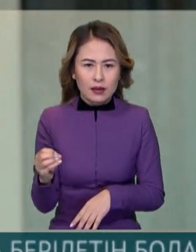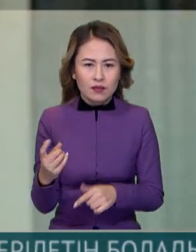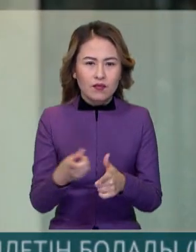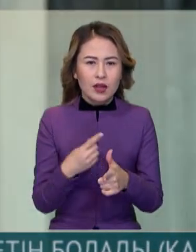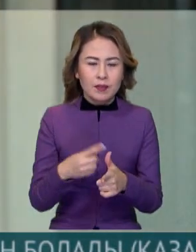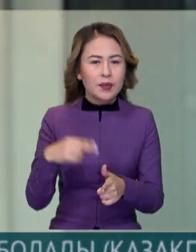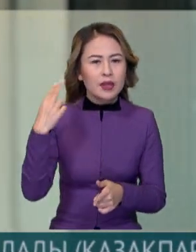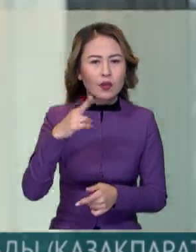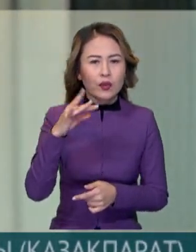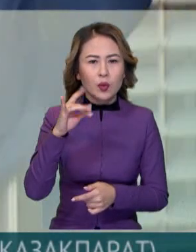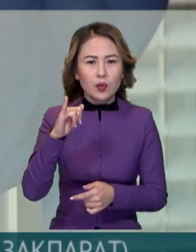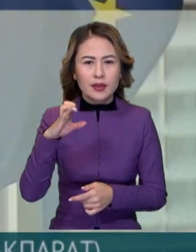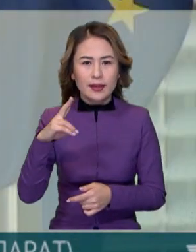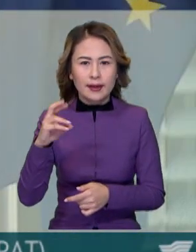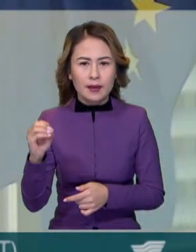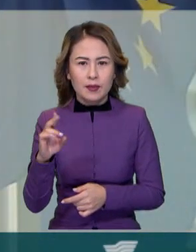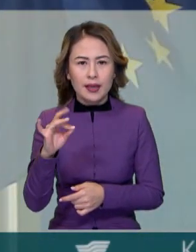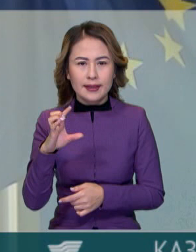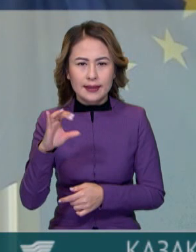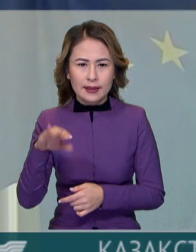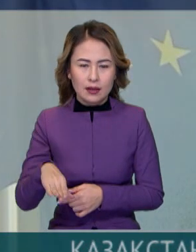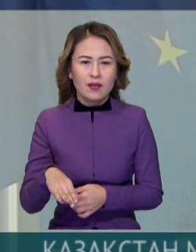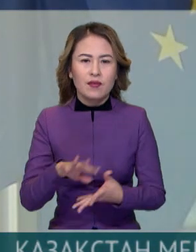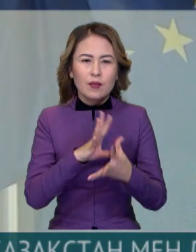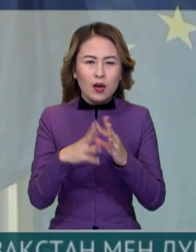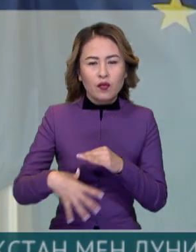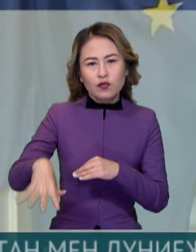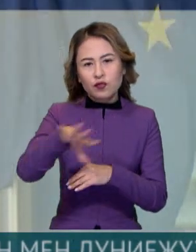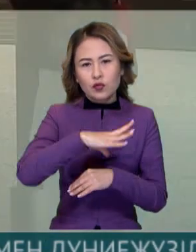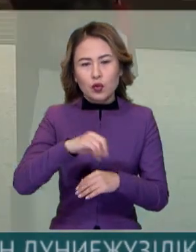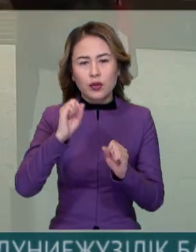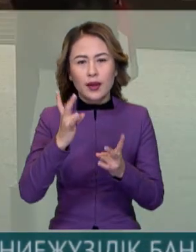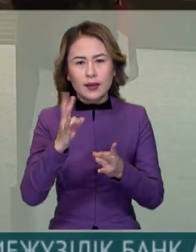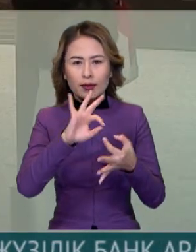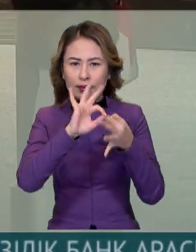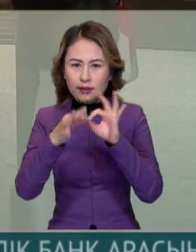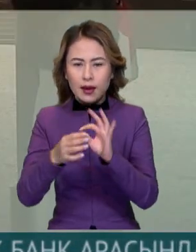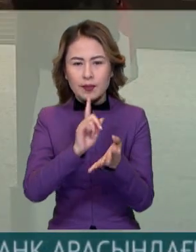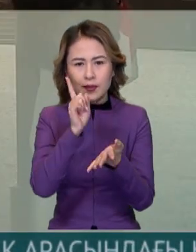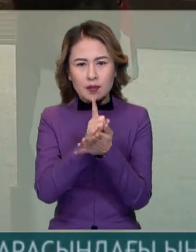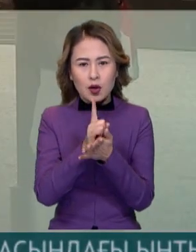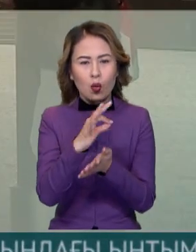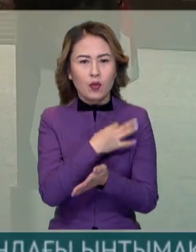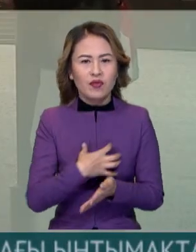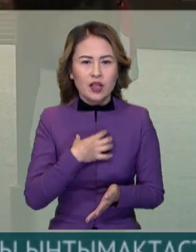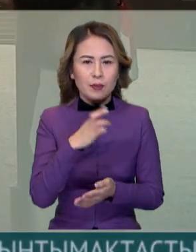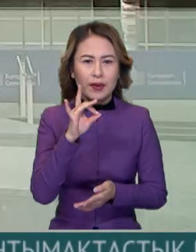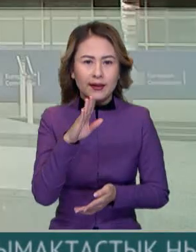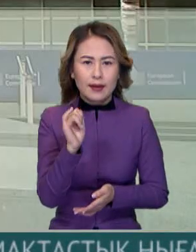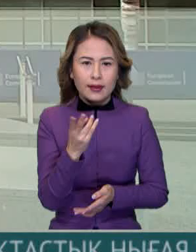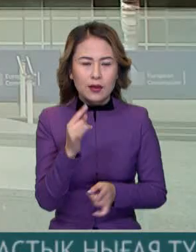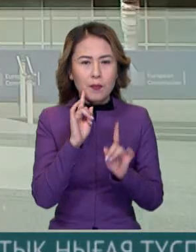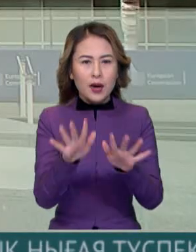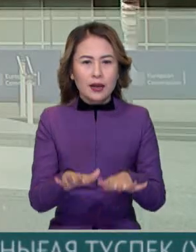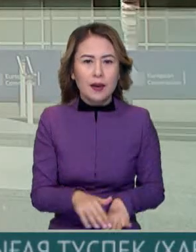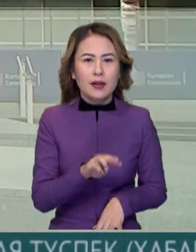Еуропалық кеңестің президенті Дональд Туске Брексит бойынша барлық жағдайды мәлімдеуі тиіс. Ал сарапшылардың пайымдауынша Британия